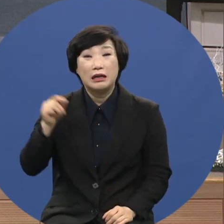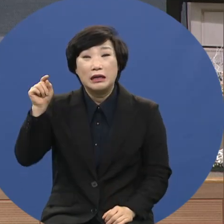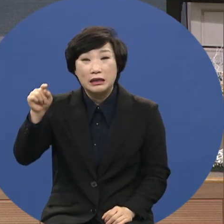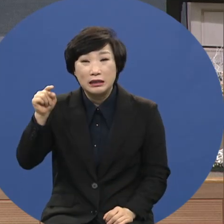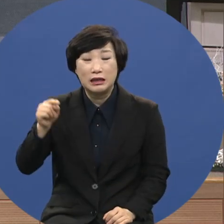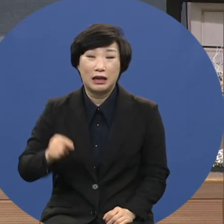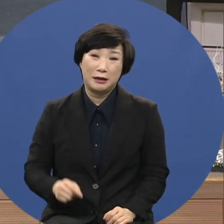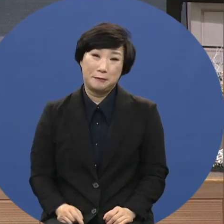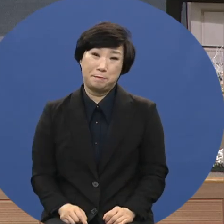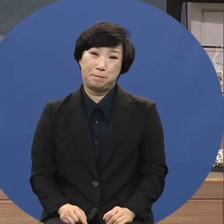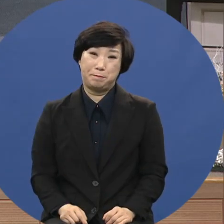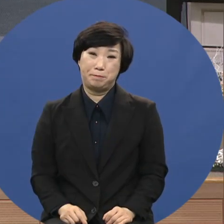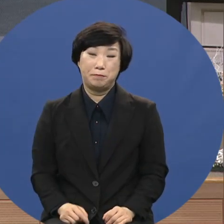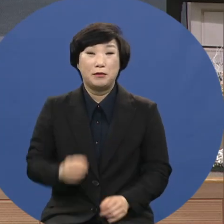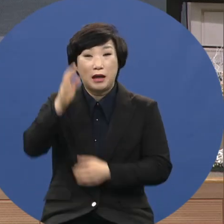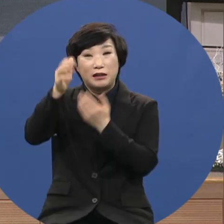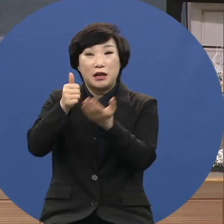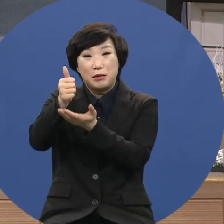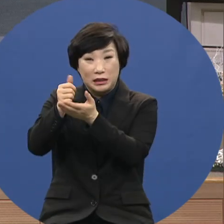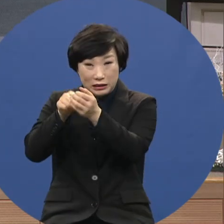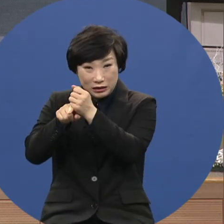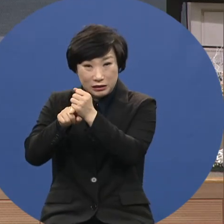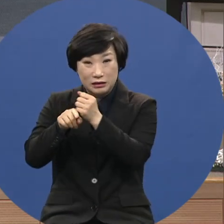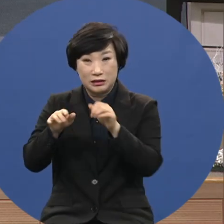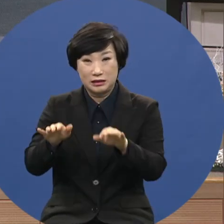이것이 하나님의 뜻이요,